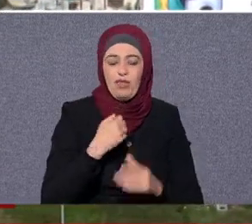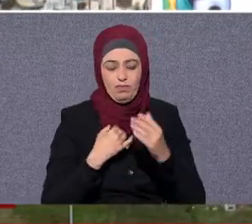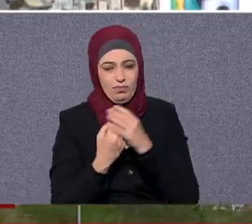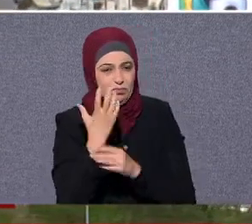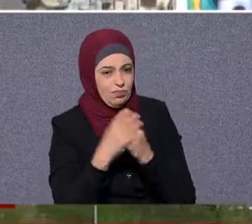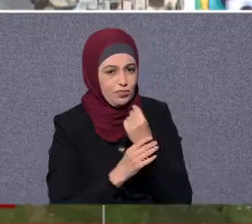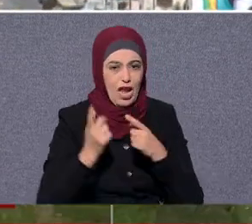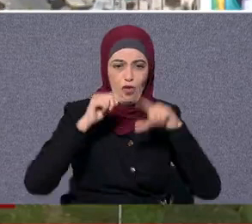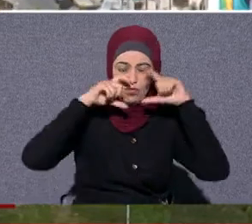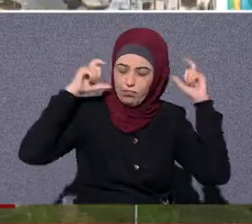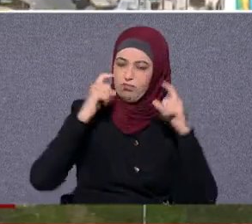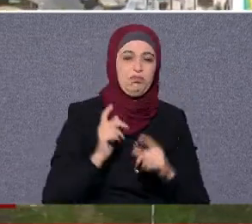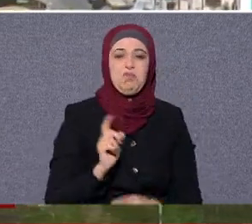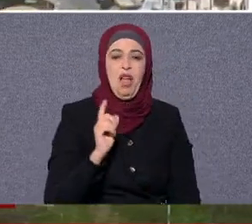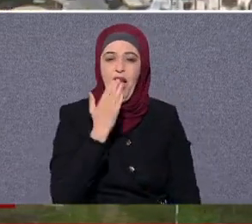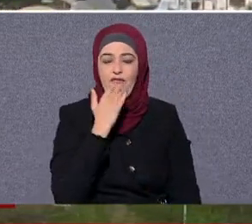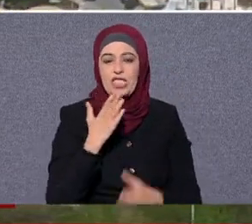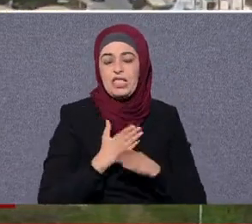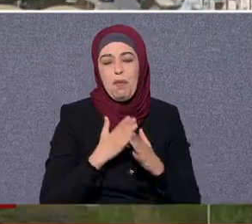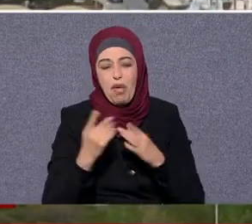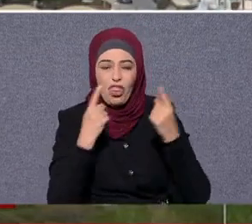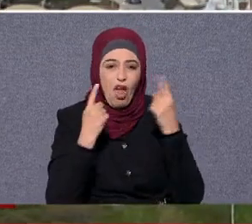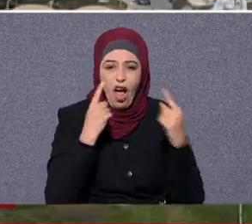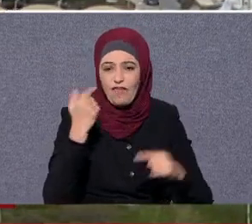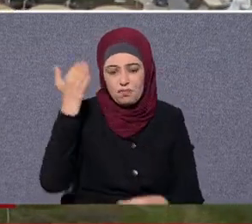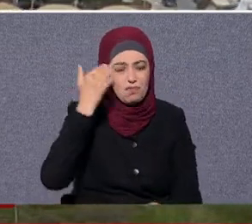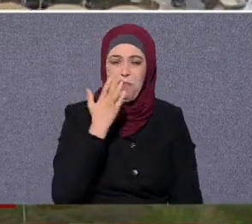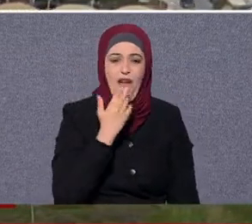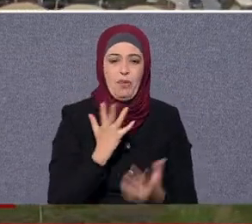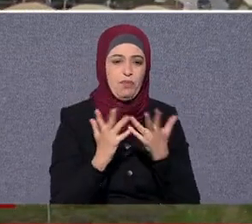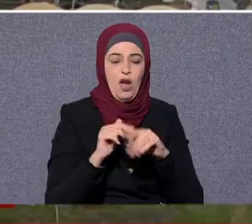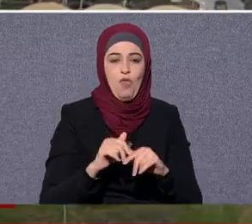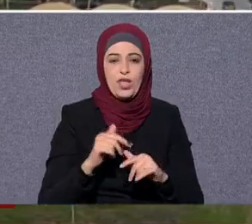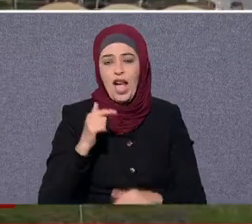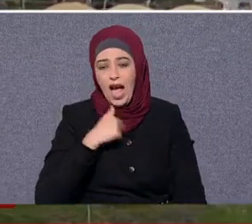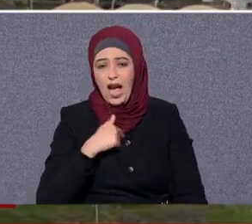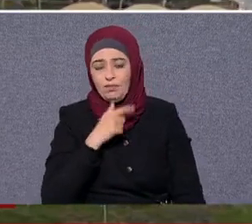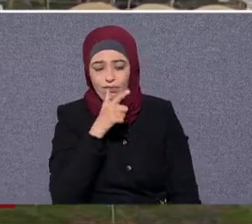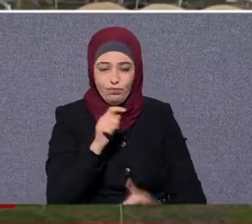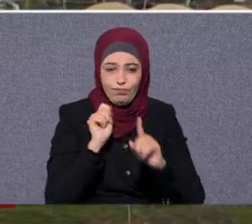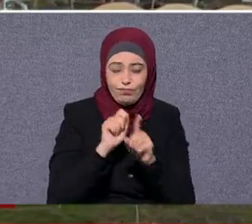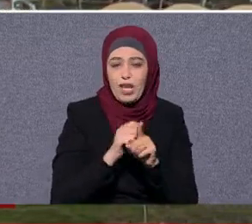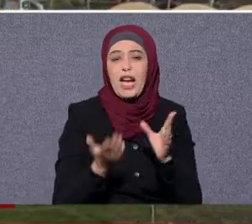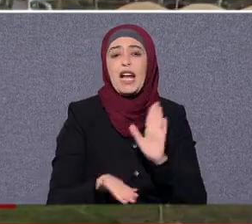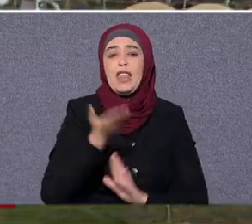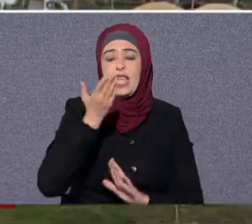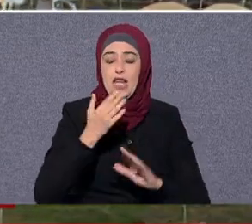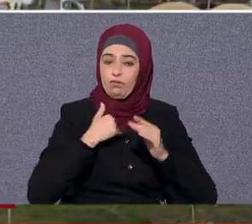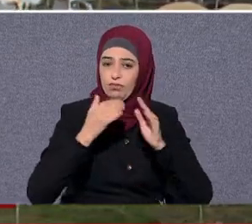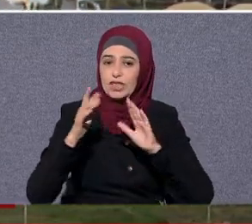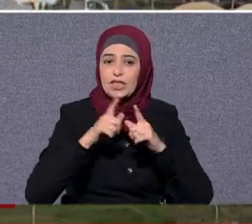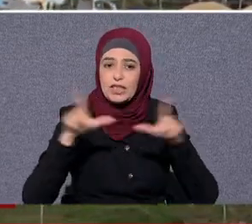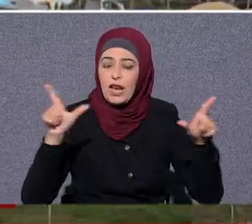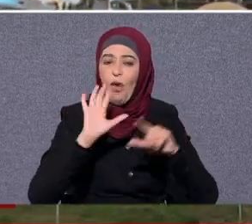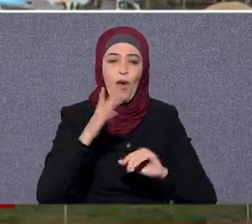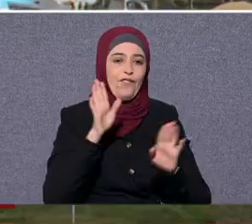أو الكفوف، طبعا هاي بتعود إلى قناعتهم الشخصية، ونحن عبر وسائل